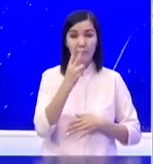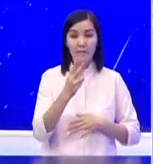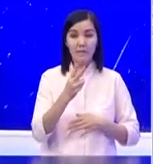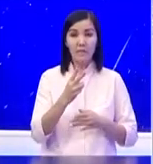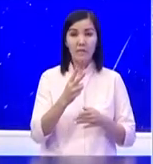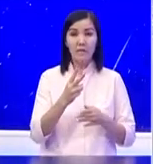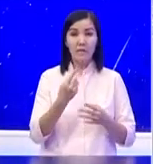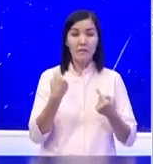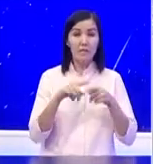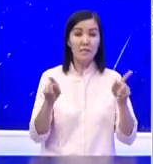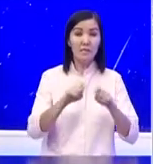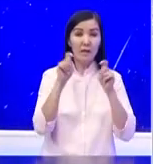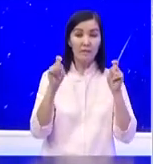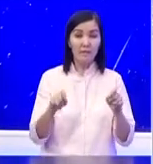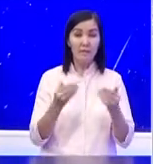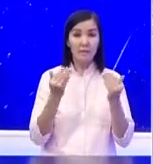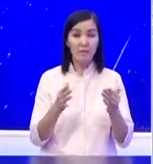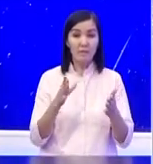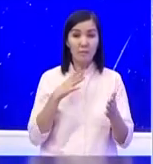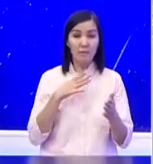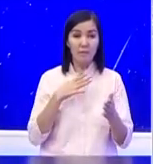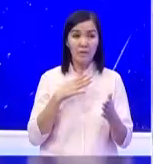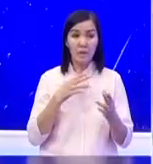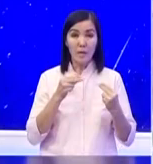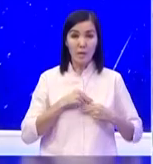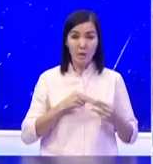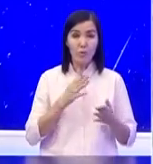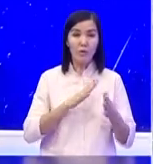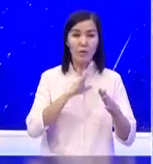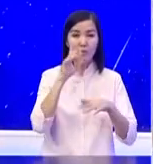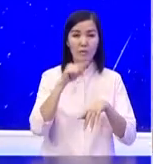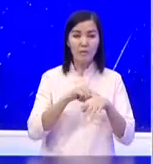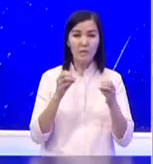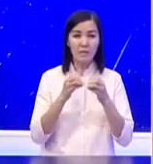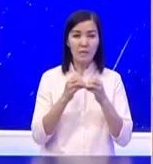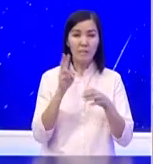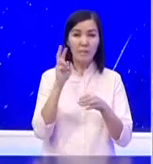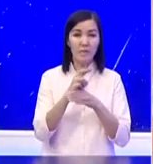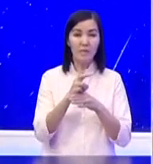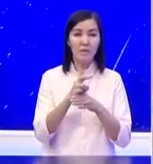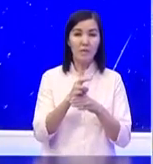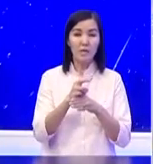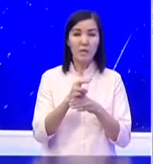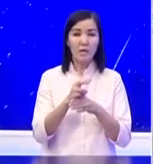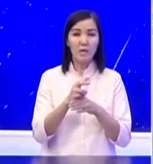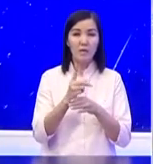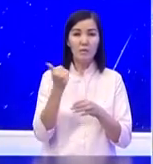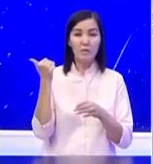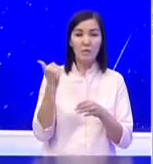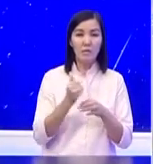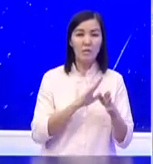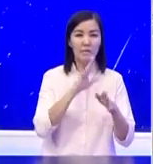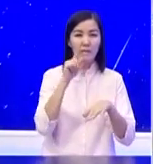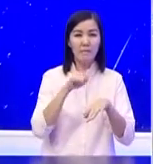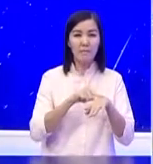сегодня сделали техническое открытие, и, в принципе, магазин уже работает с 10 часов сегодняшнего дня. Вы можете прийти в любой день недели с 8 часов утра